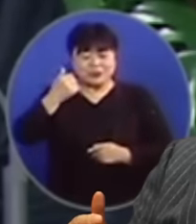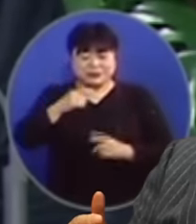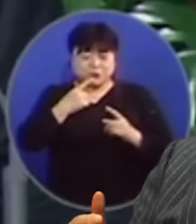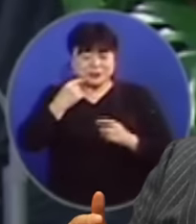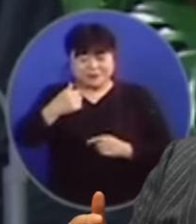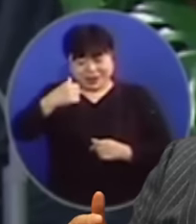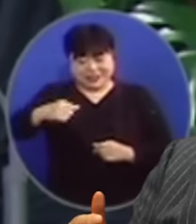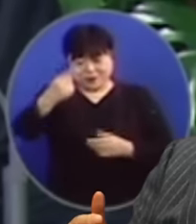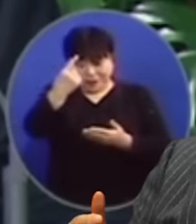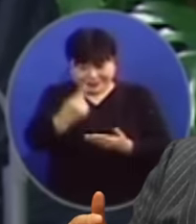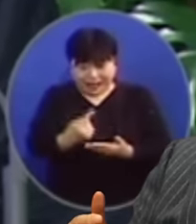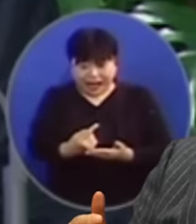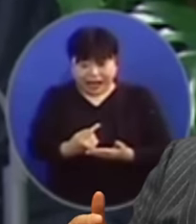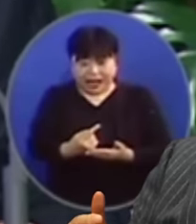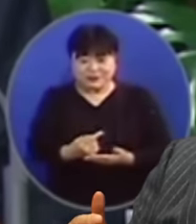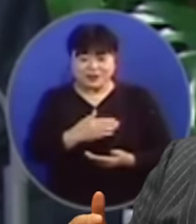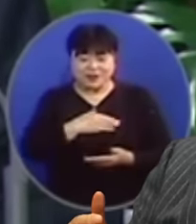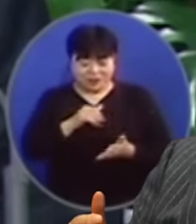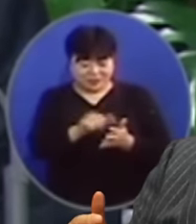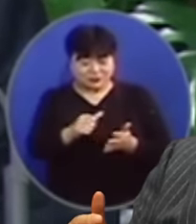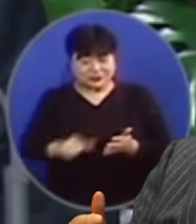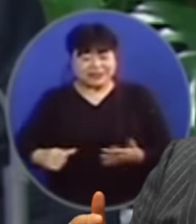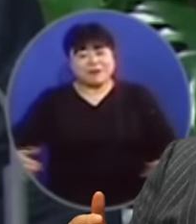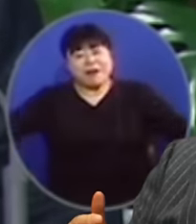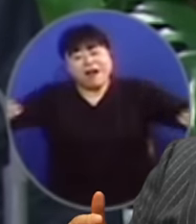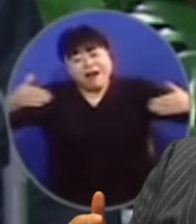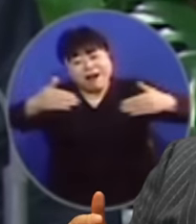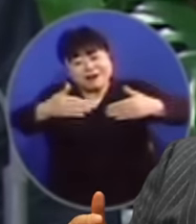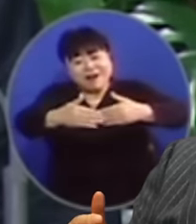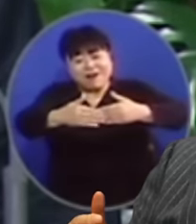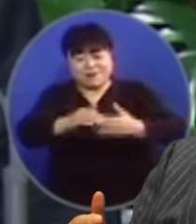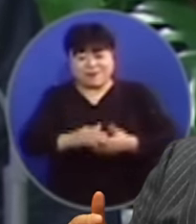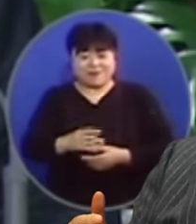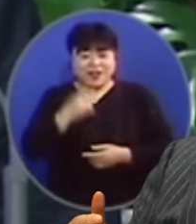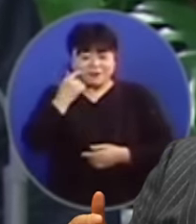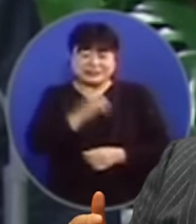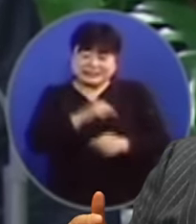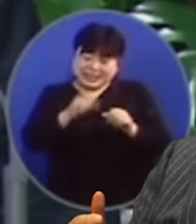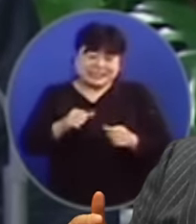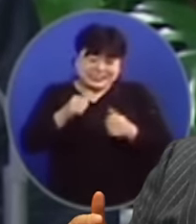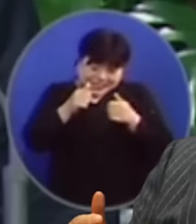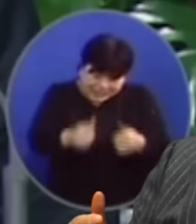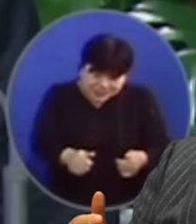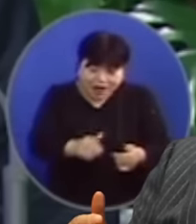왔다면서 전부 와가 나를 끌어안고, 아버님 잘 계시냐?